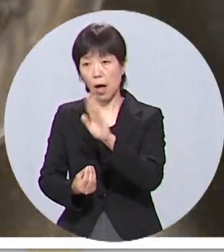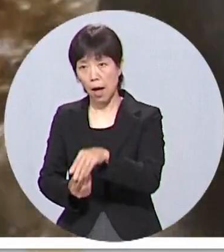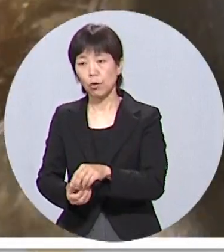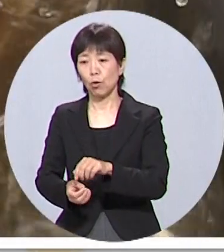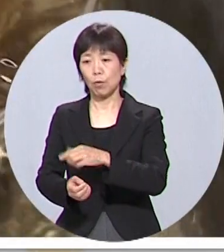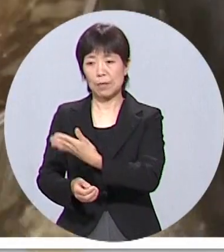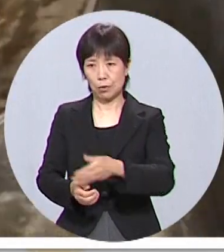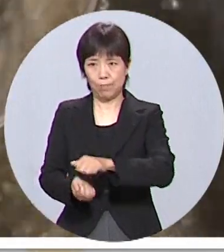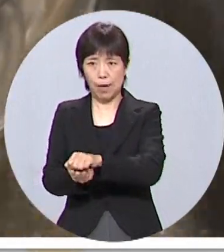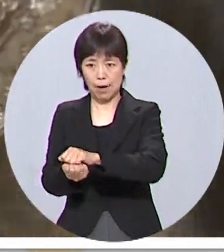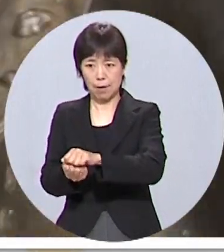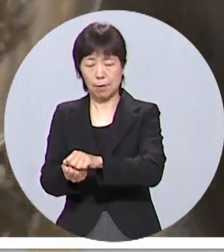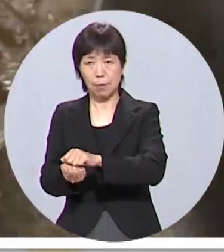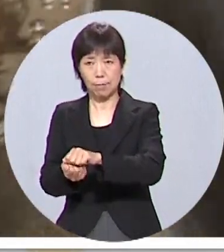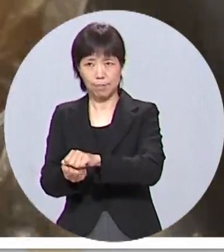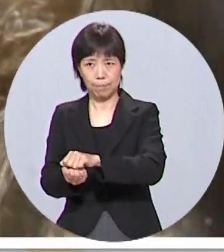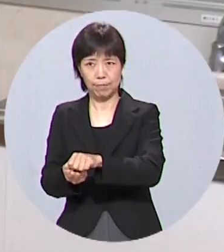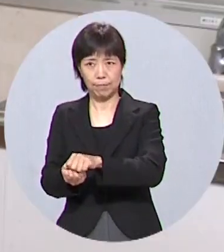煎をしていきます。